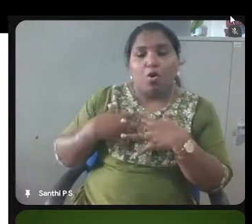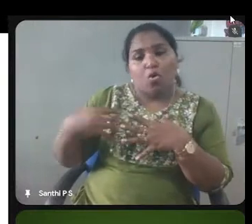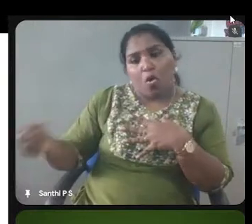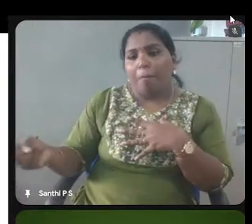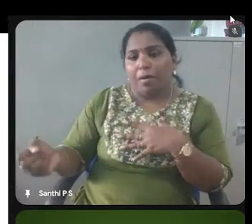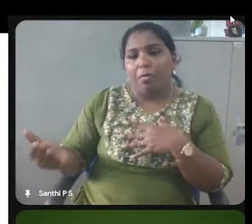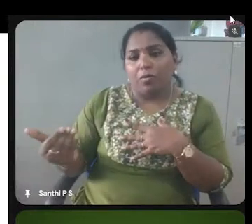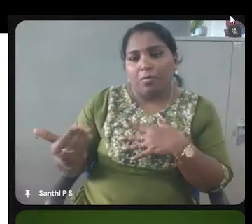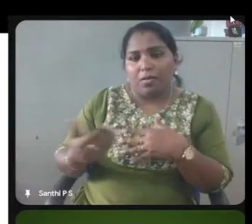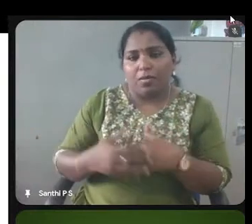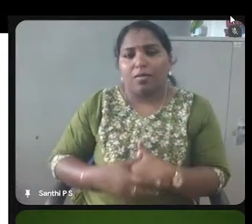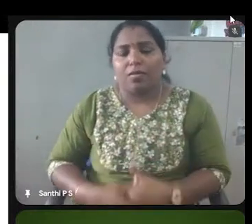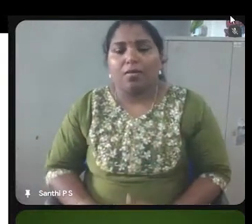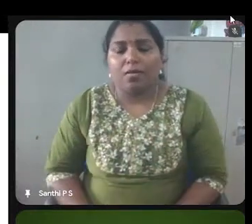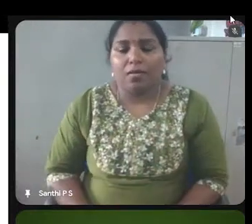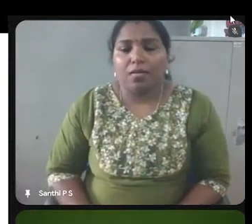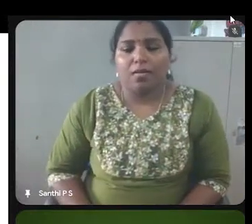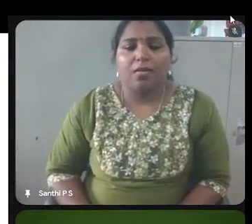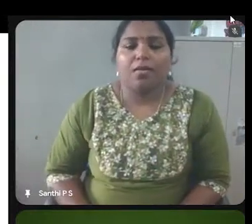ബോധം.